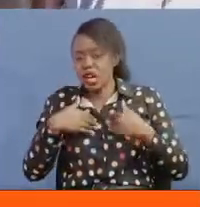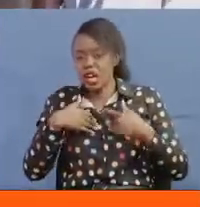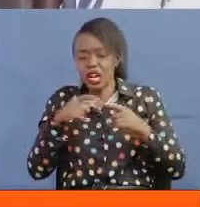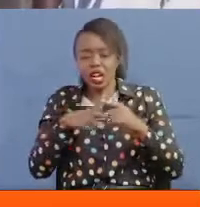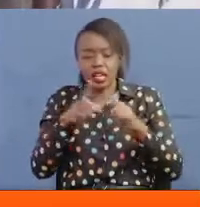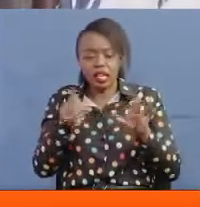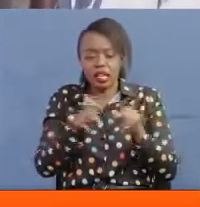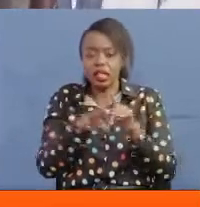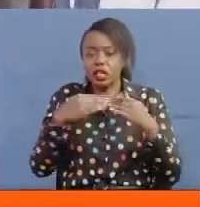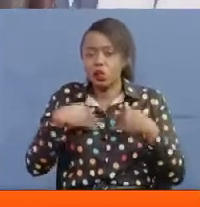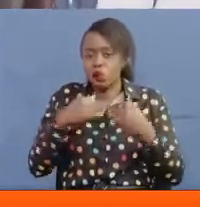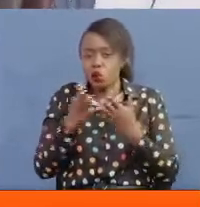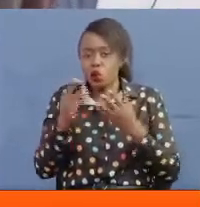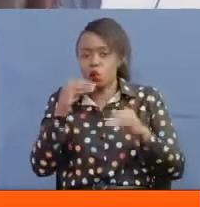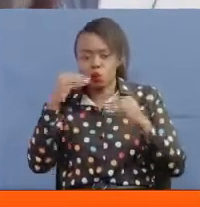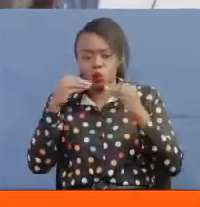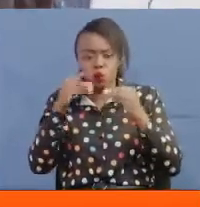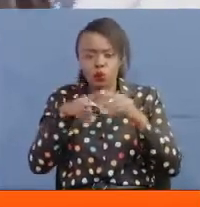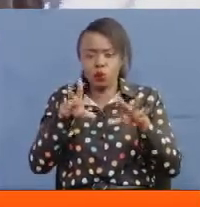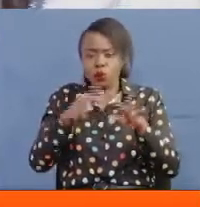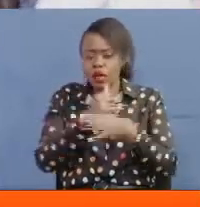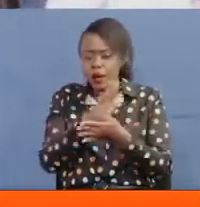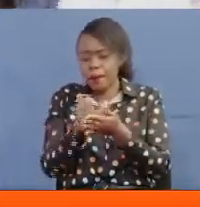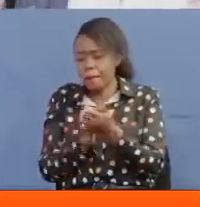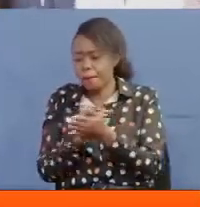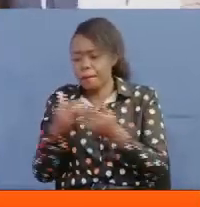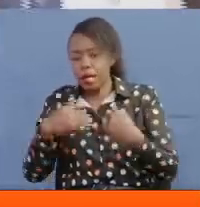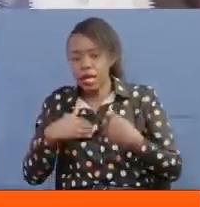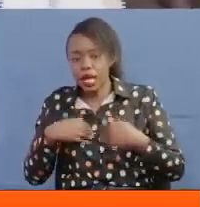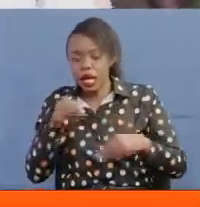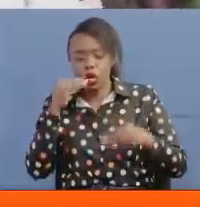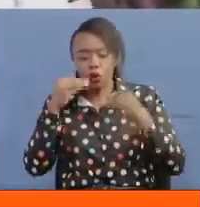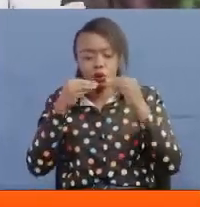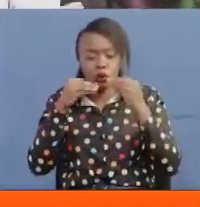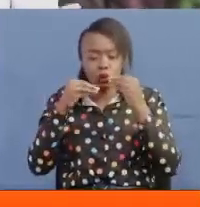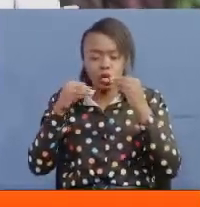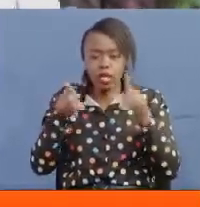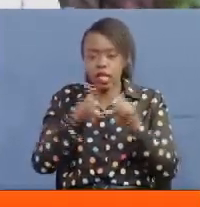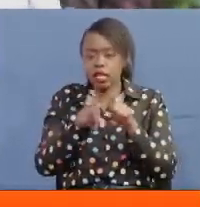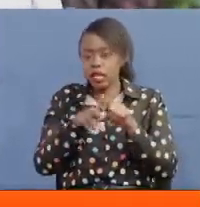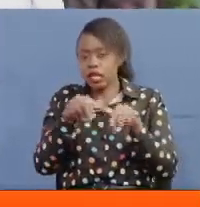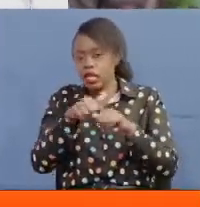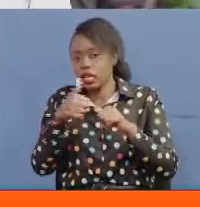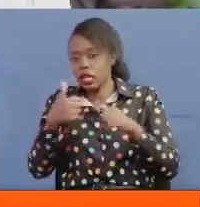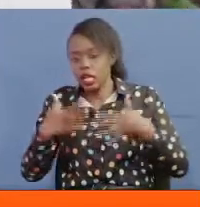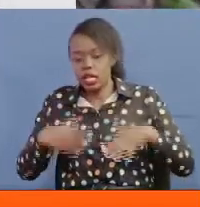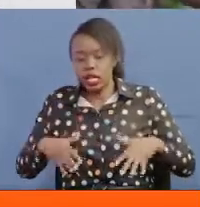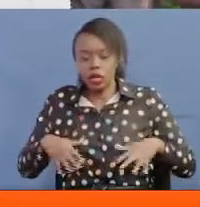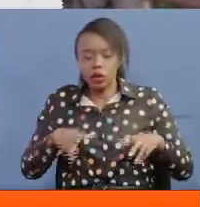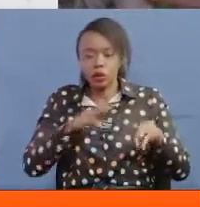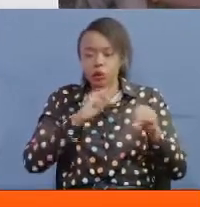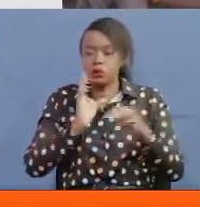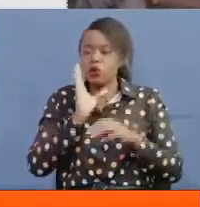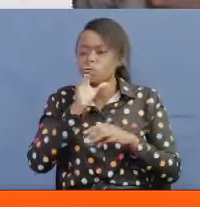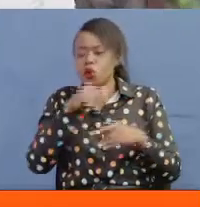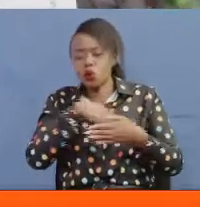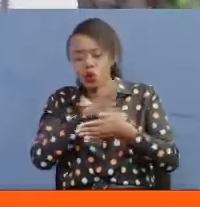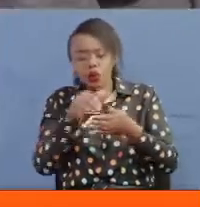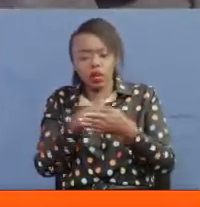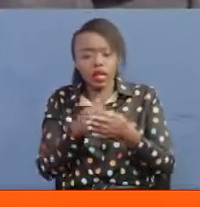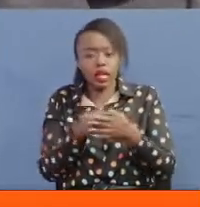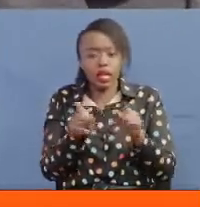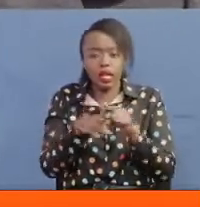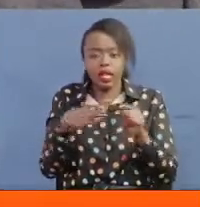labda wakatia sumu katika sehemu ng'ombe hao wanapokea malisho. Watu wengine wamepoteza mifugo wote na wanataka